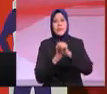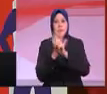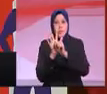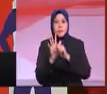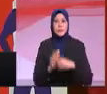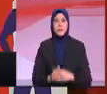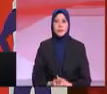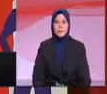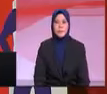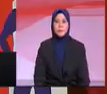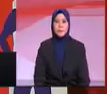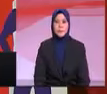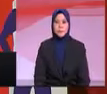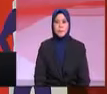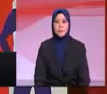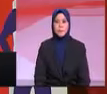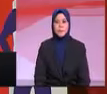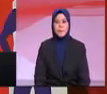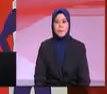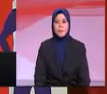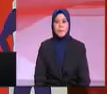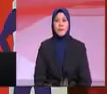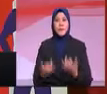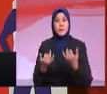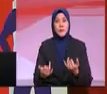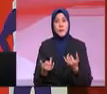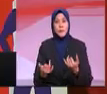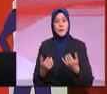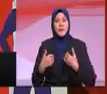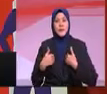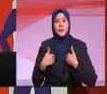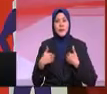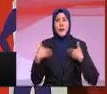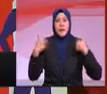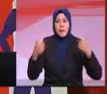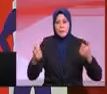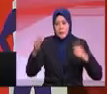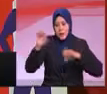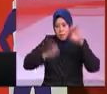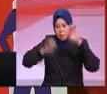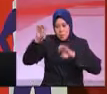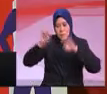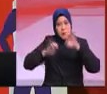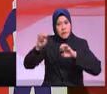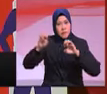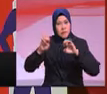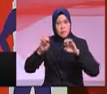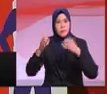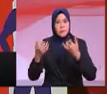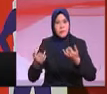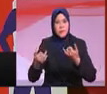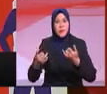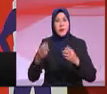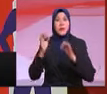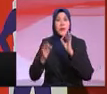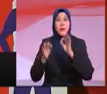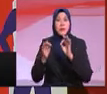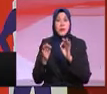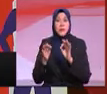positif. Next. Dan setakat ini kita juga ada health assessment tool. Yang health assessment tool, kalau kita